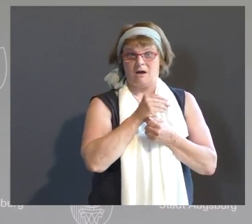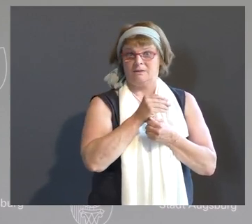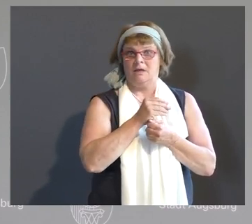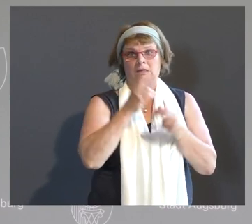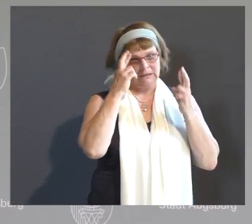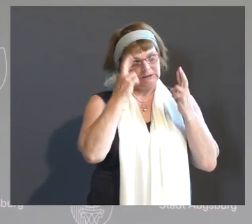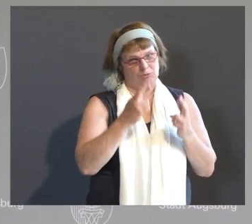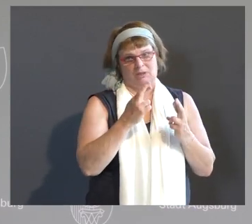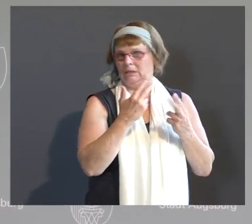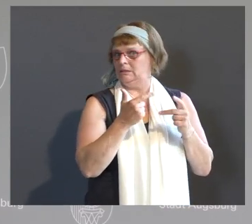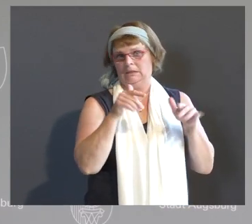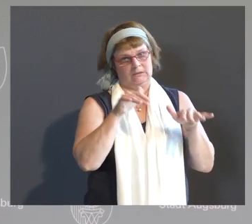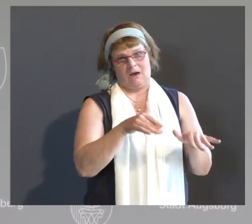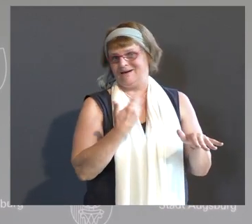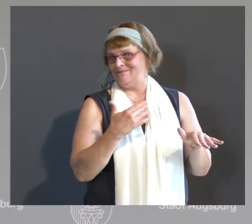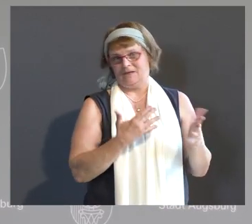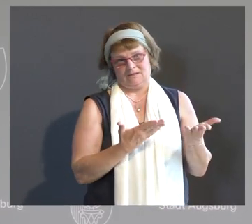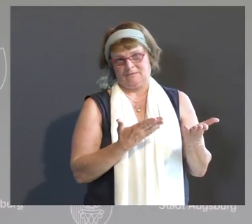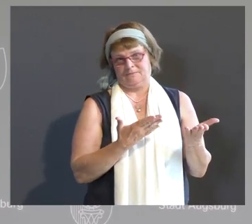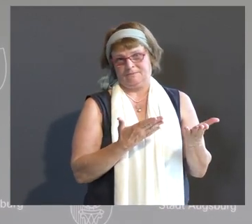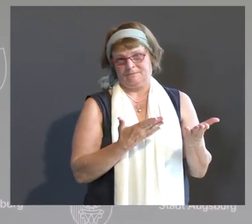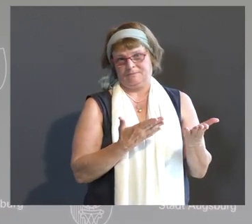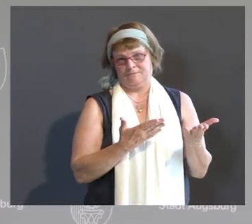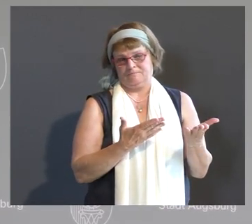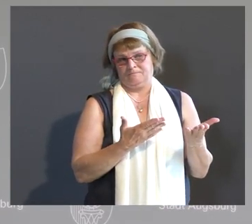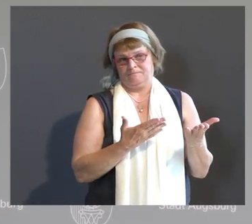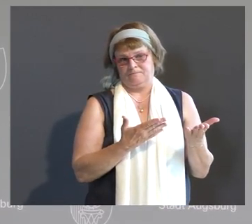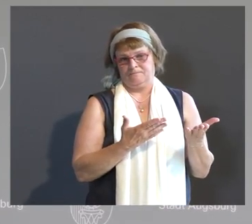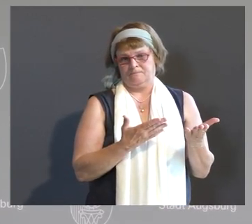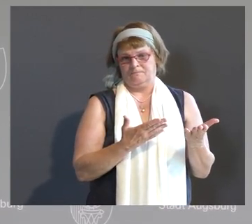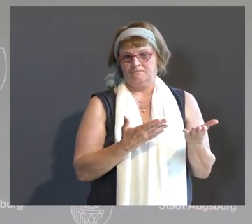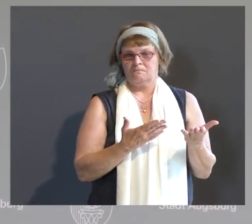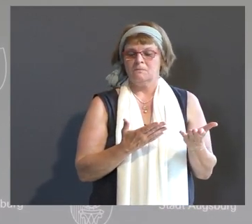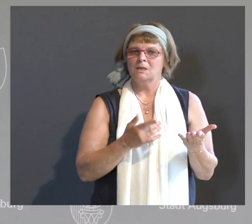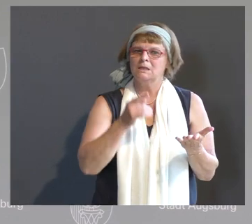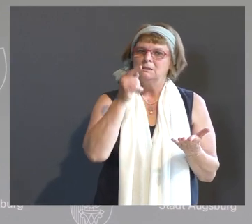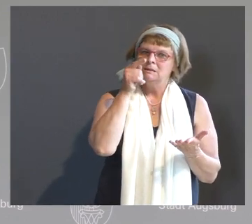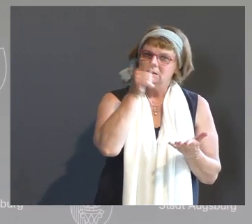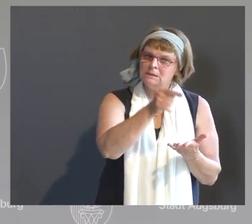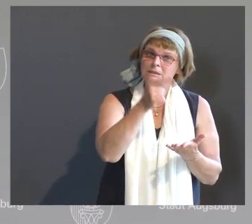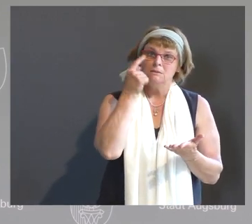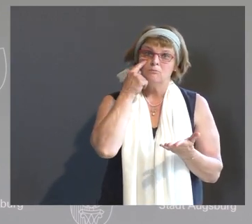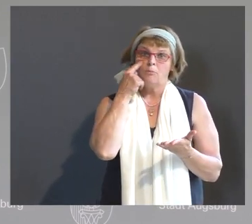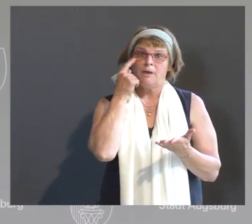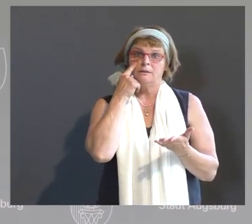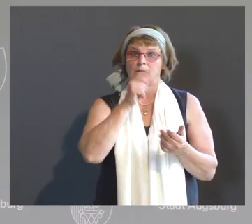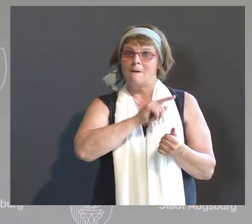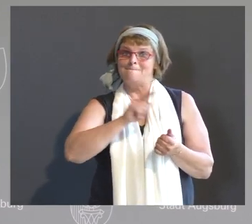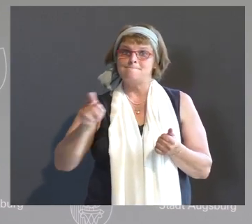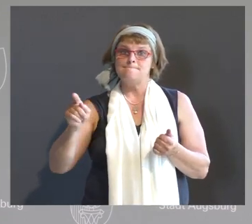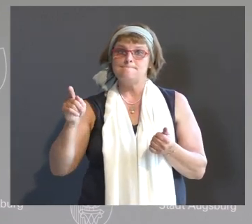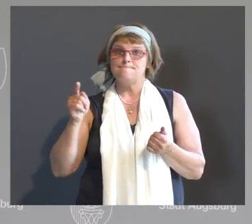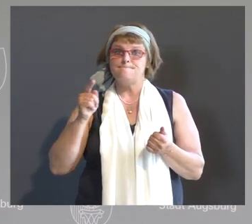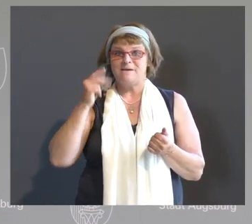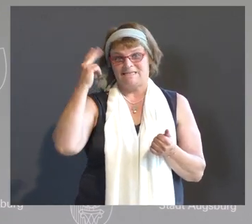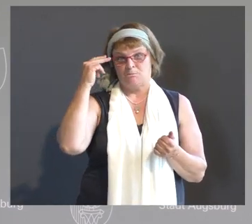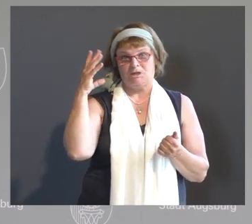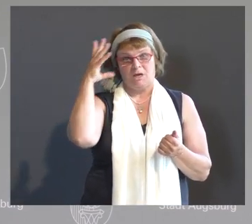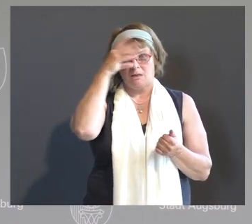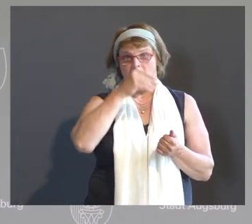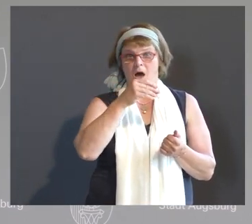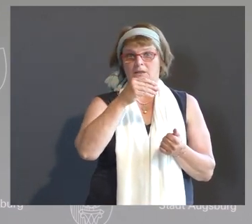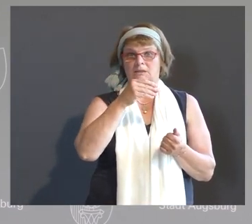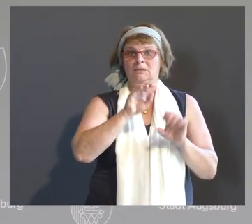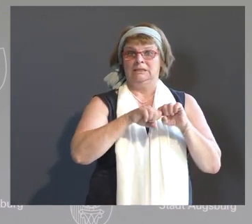einer Minderheit nicht mehr der Fall ist. Was markant war an dieser Stelle, bis Mitternacht hat sich das Bild am Herkulesbrunnen, wir